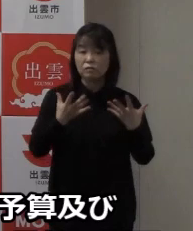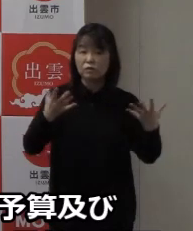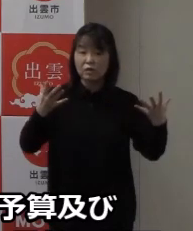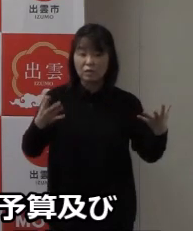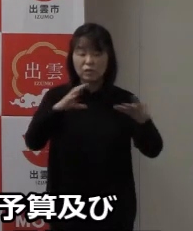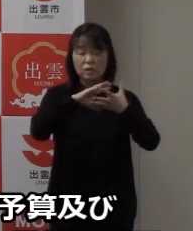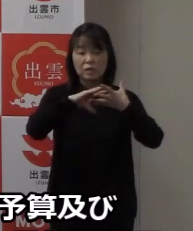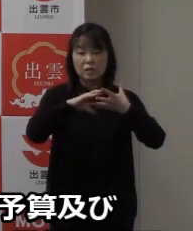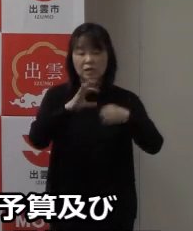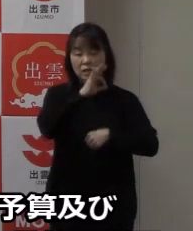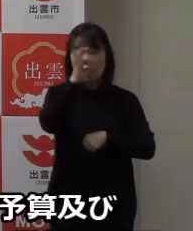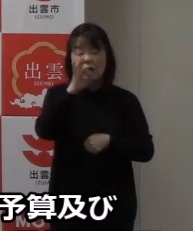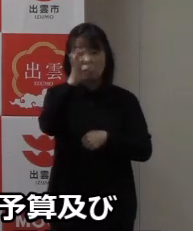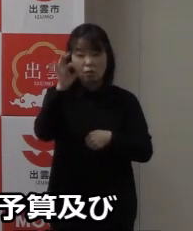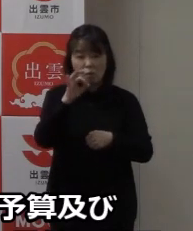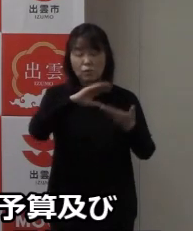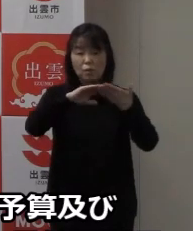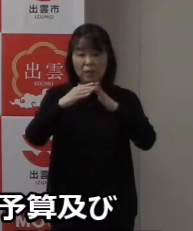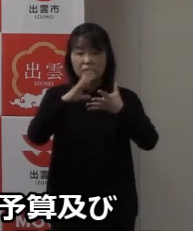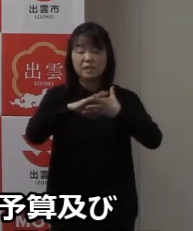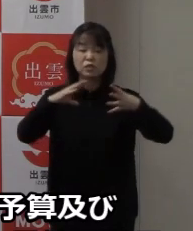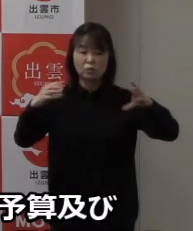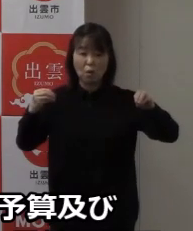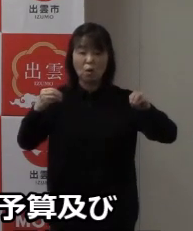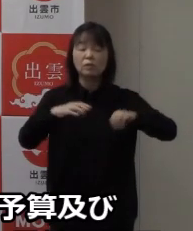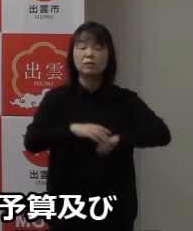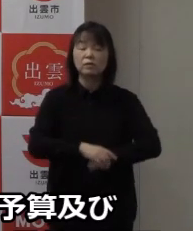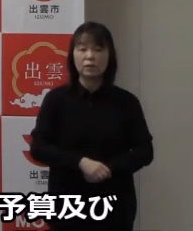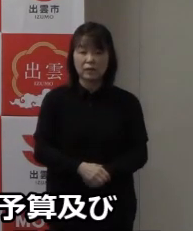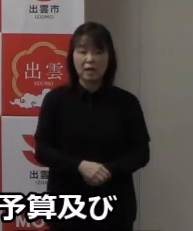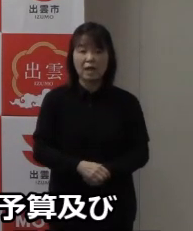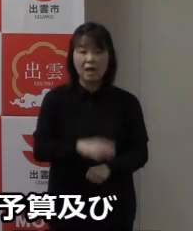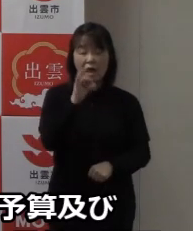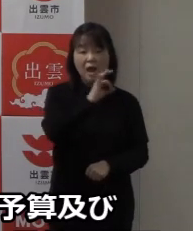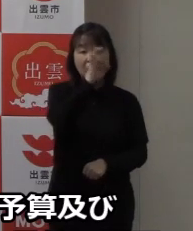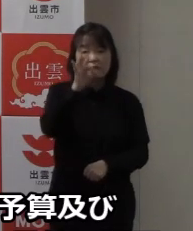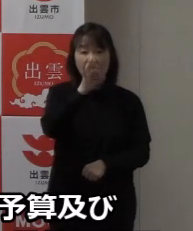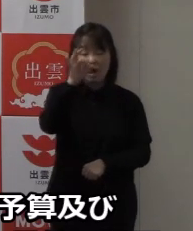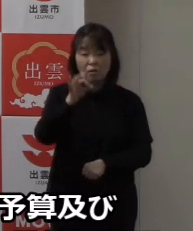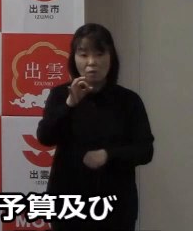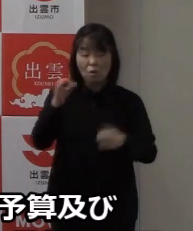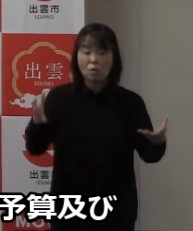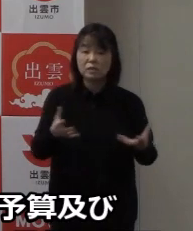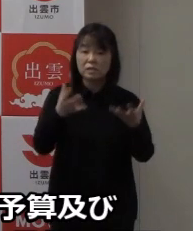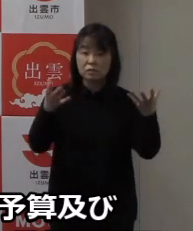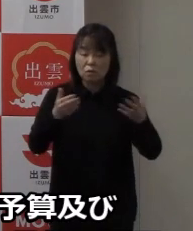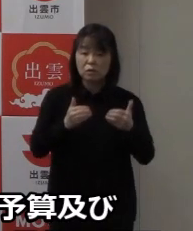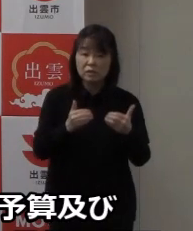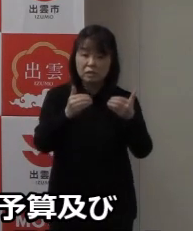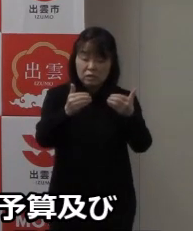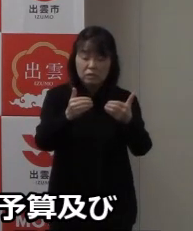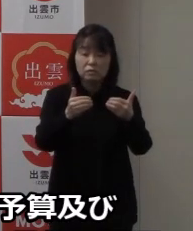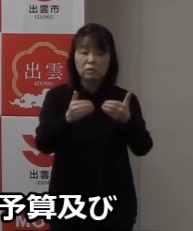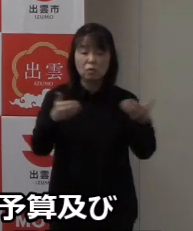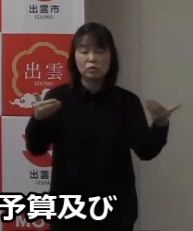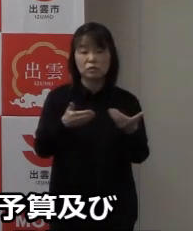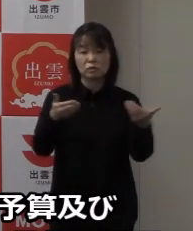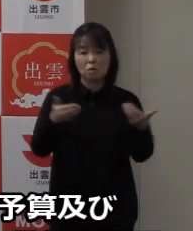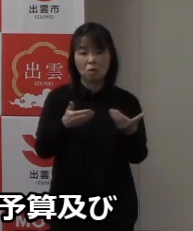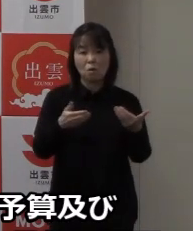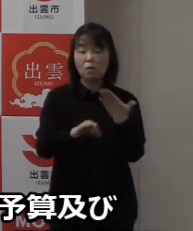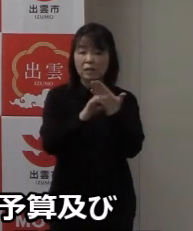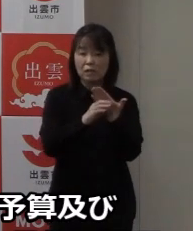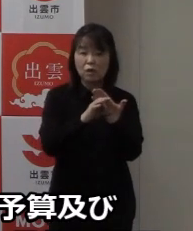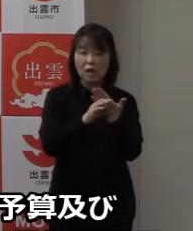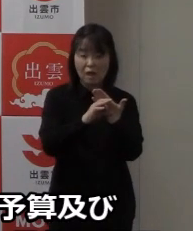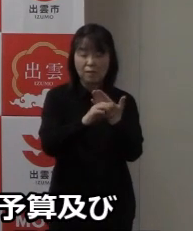雲というところでは、引き続き観光振興事業に取り組んでまいります。イベントであったりと